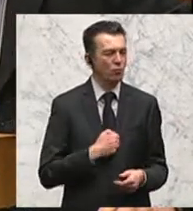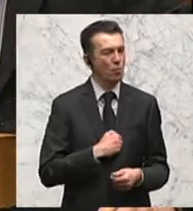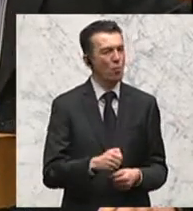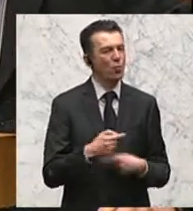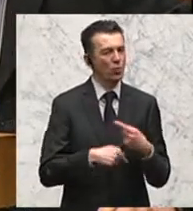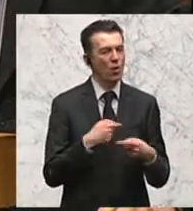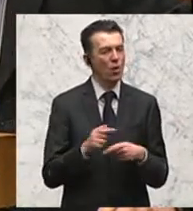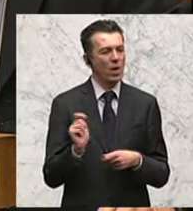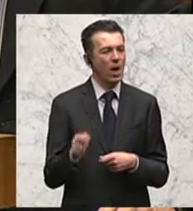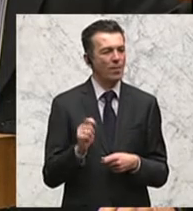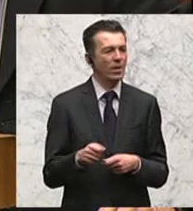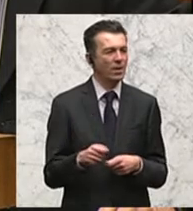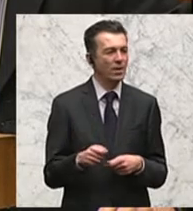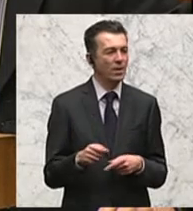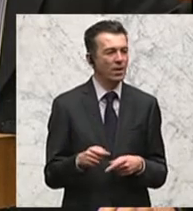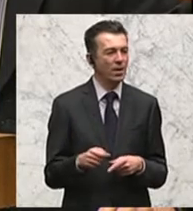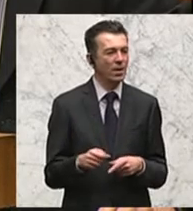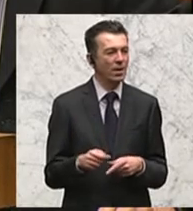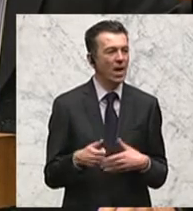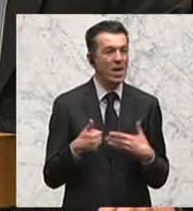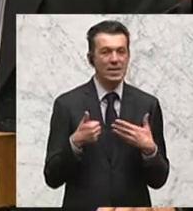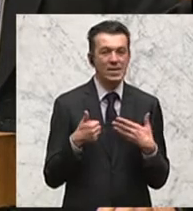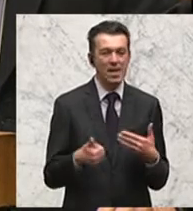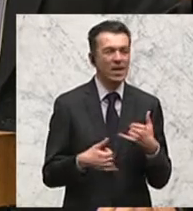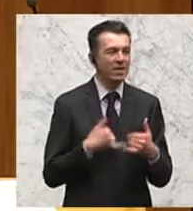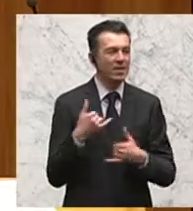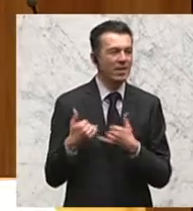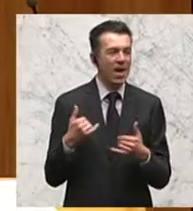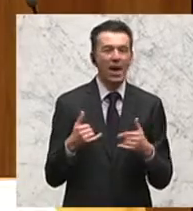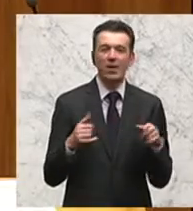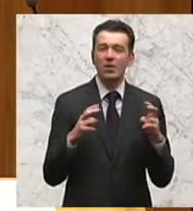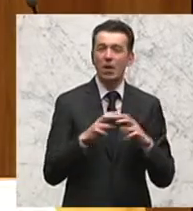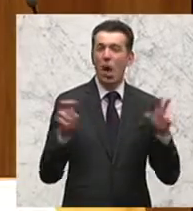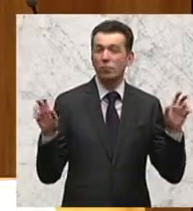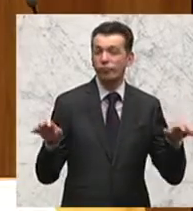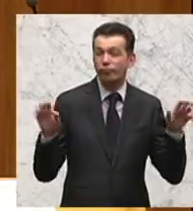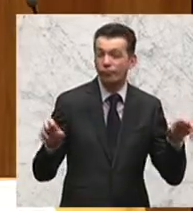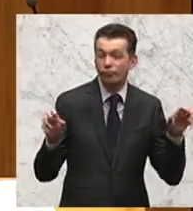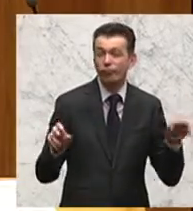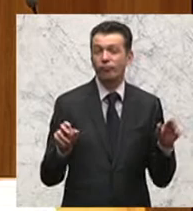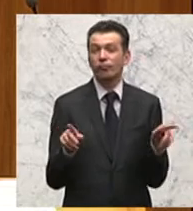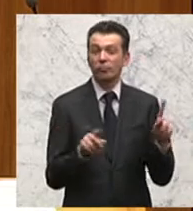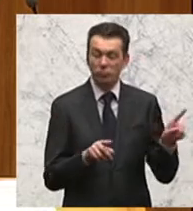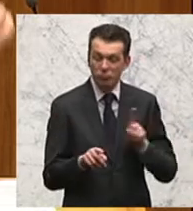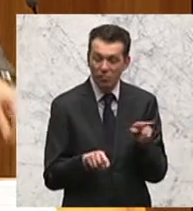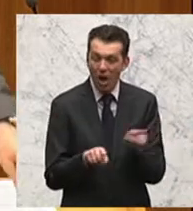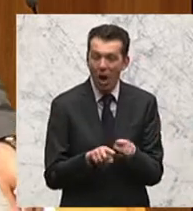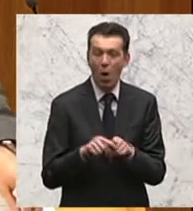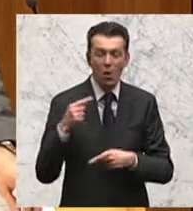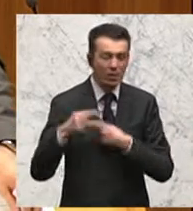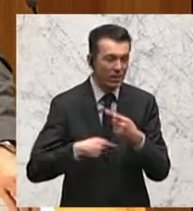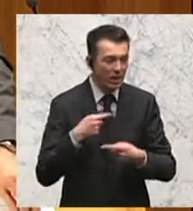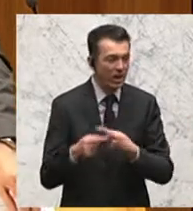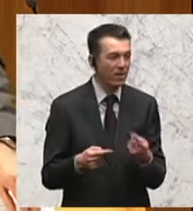der immerhin 60 Jahre durch dieses Haus gespenst hat, dass Sie sich hier herausstellen und doch vielleicht auch in der Tradition, wie